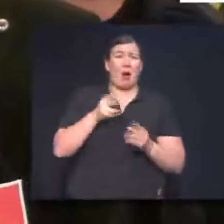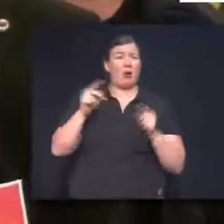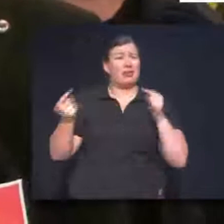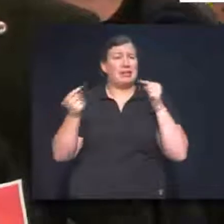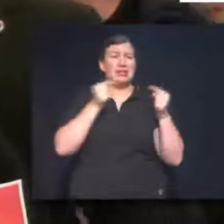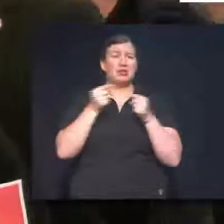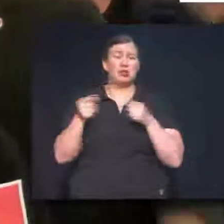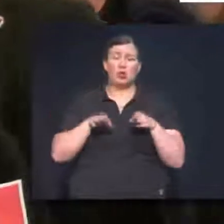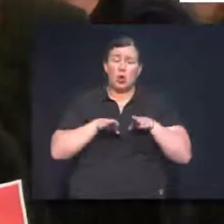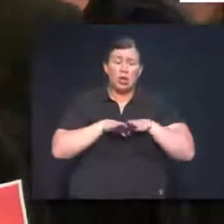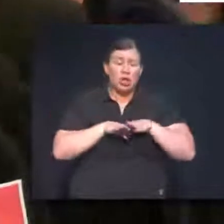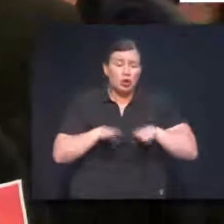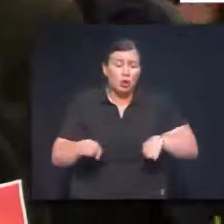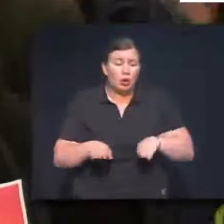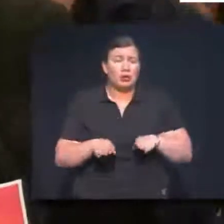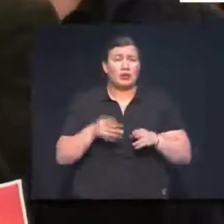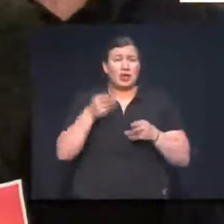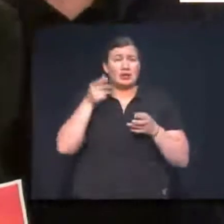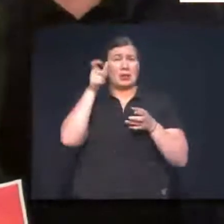falls